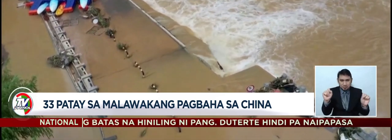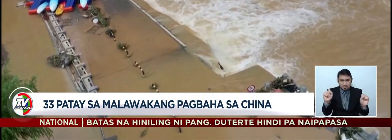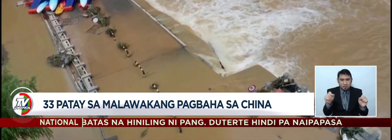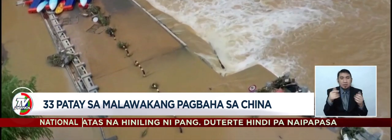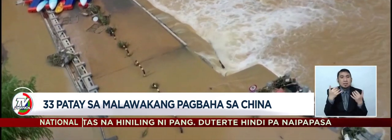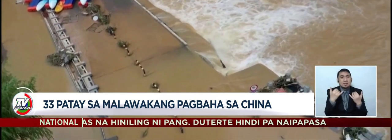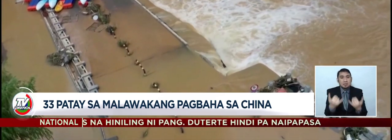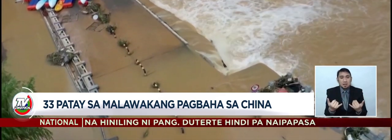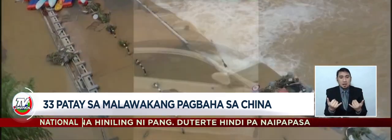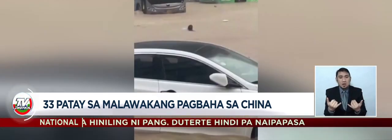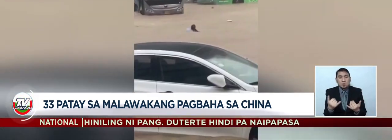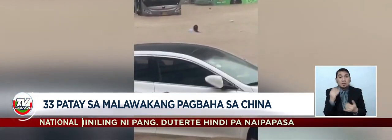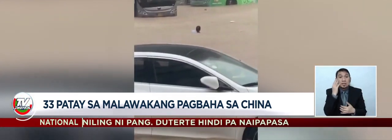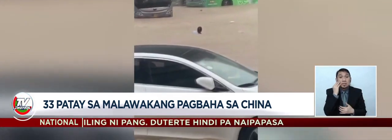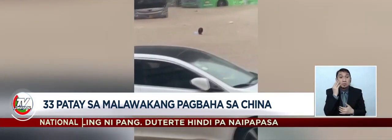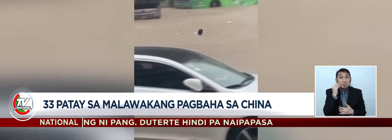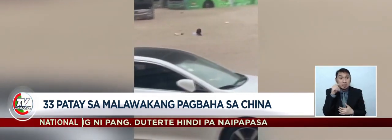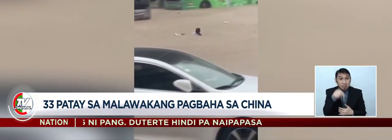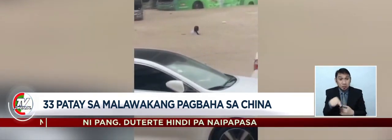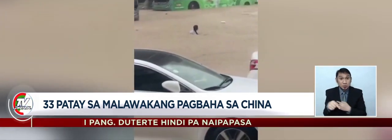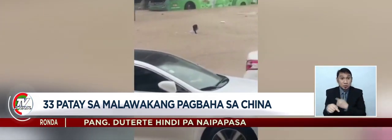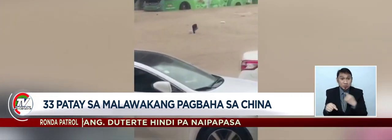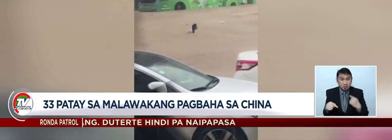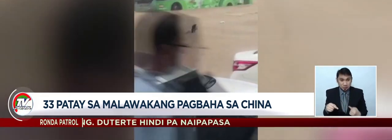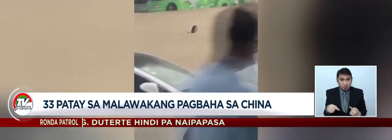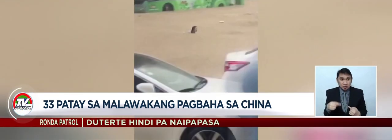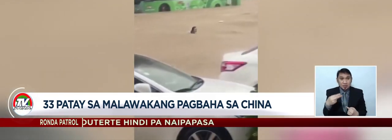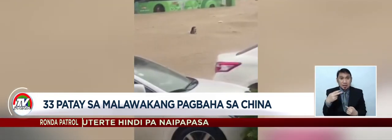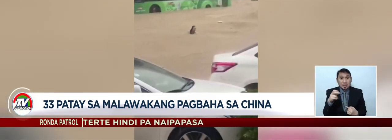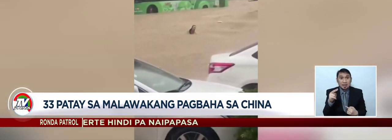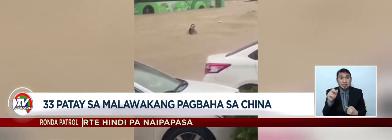severe at bihirang dami ng ulan ang Henan Province